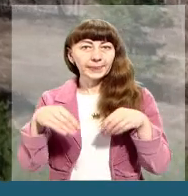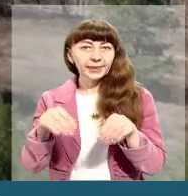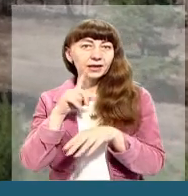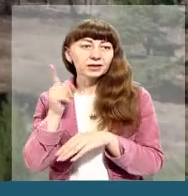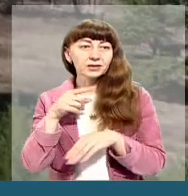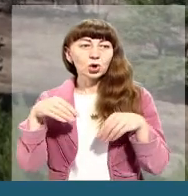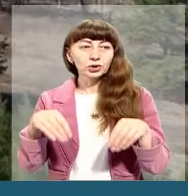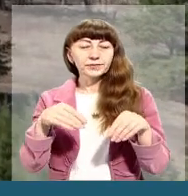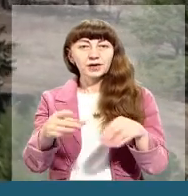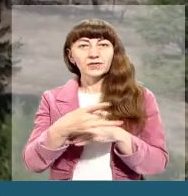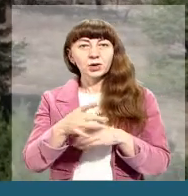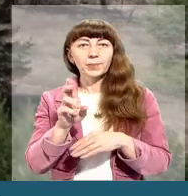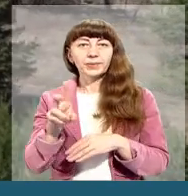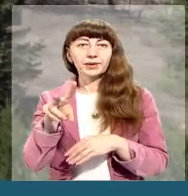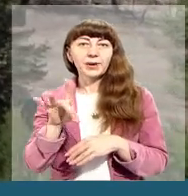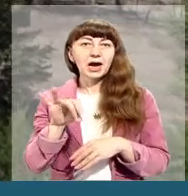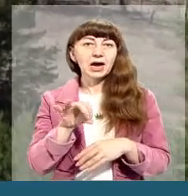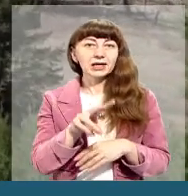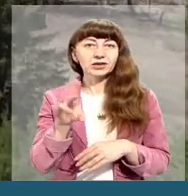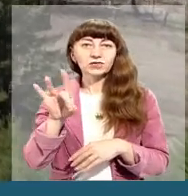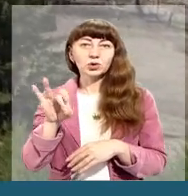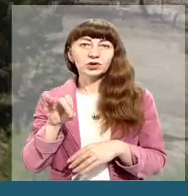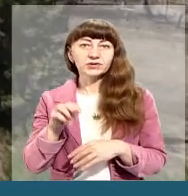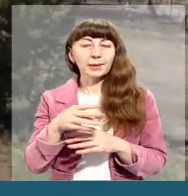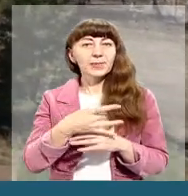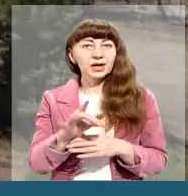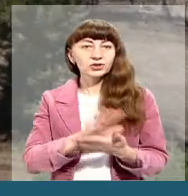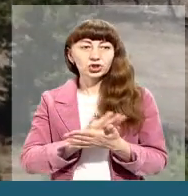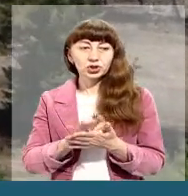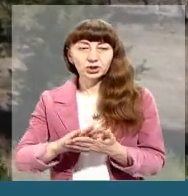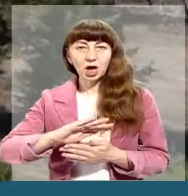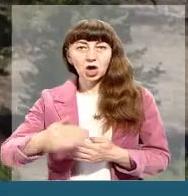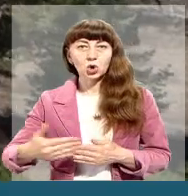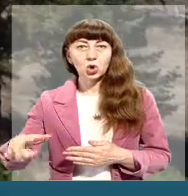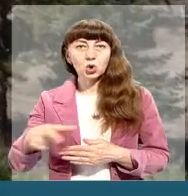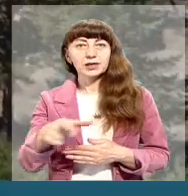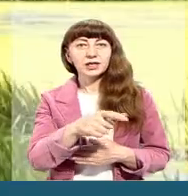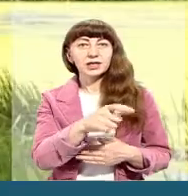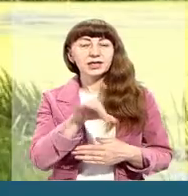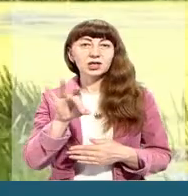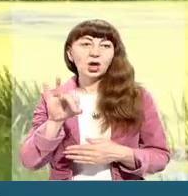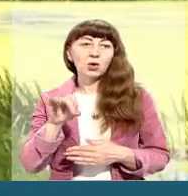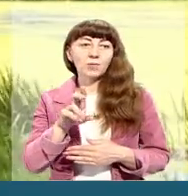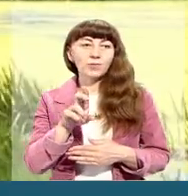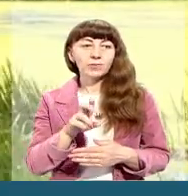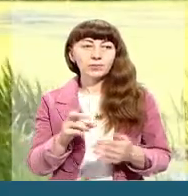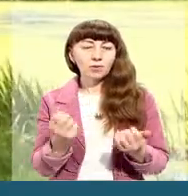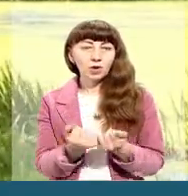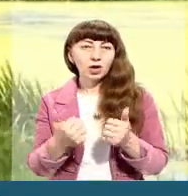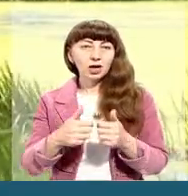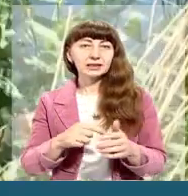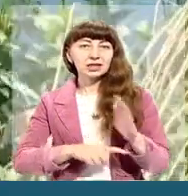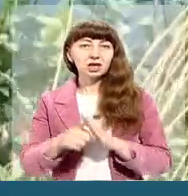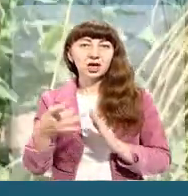зеленых насаждений в районе имени Бимбета Майлина и Федоровском районе, очистка русла реки Тобол в границах города Кустаная от Гагаринской плотины